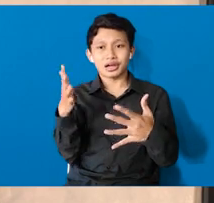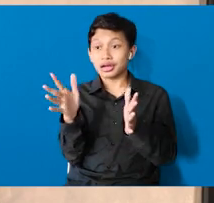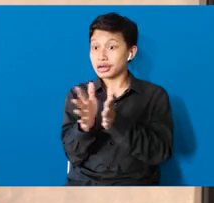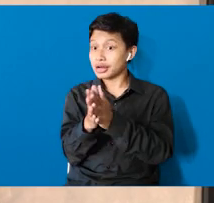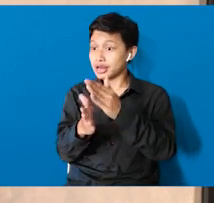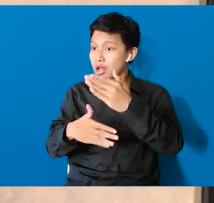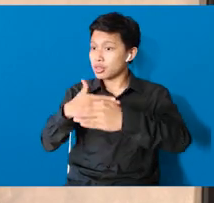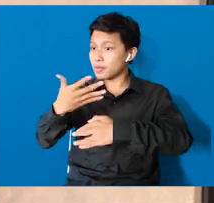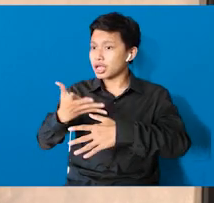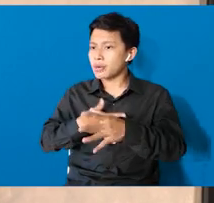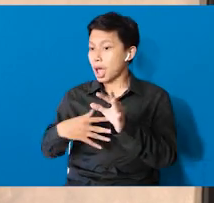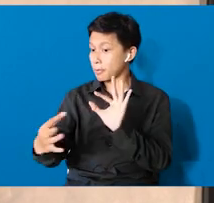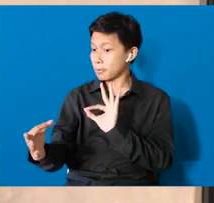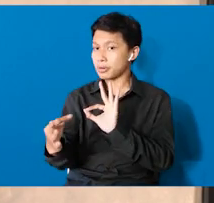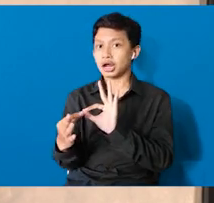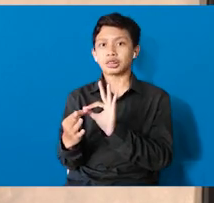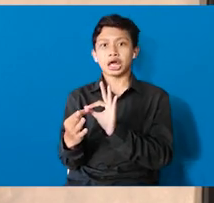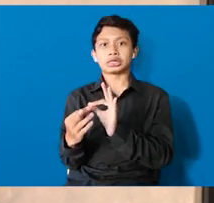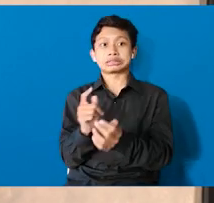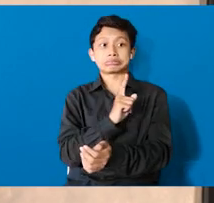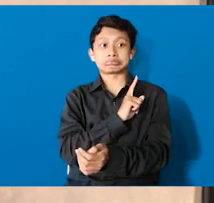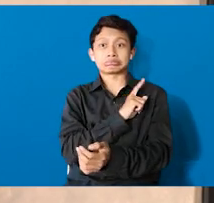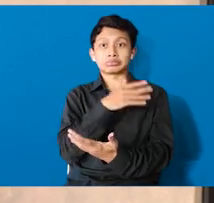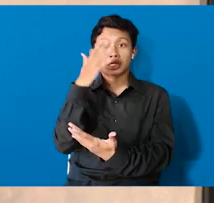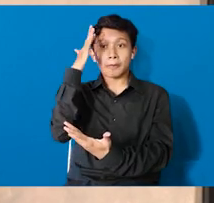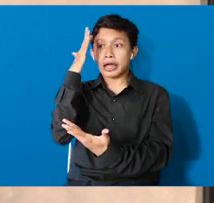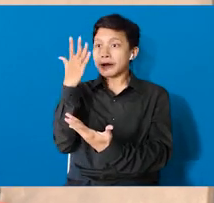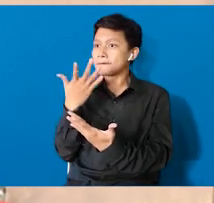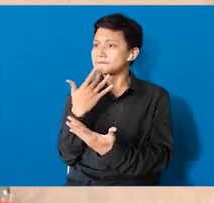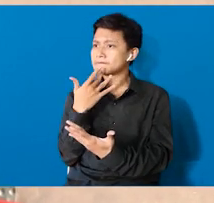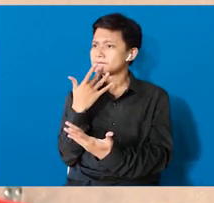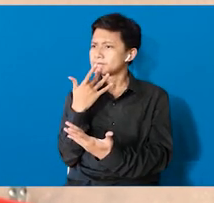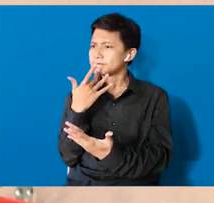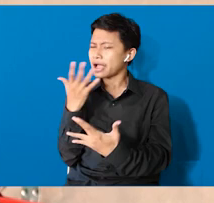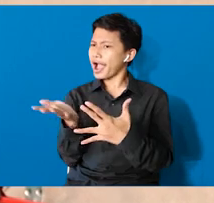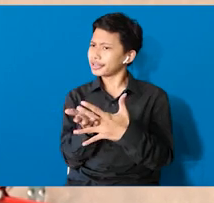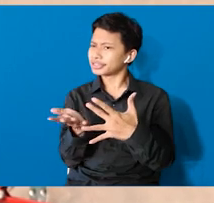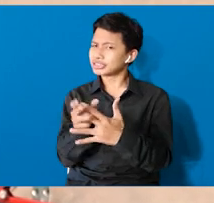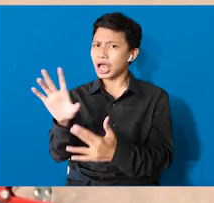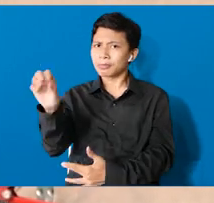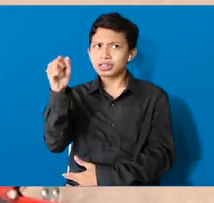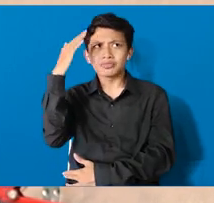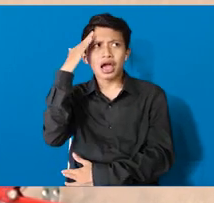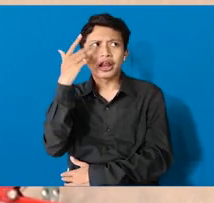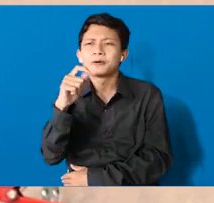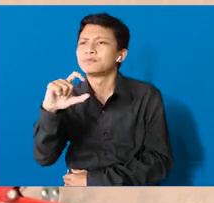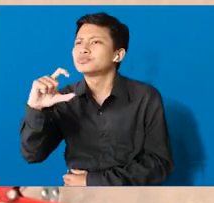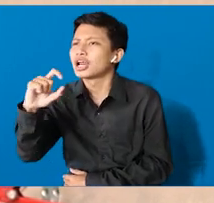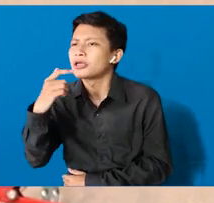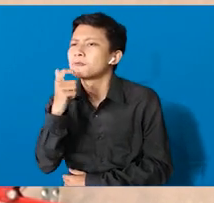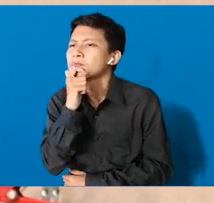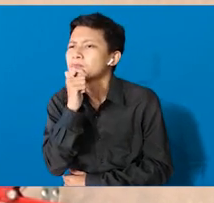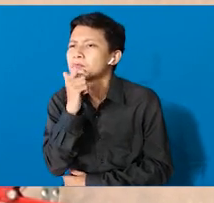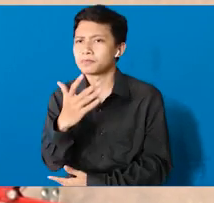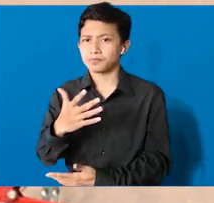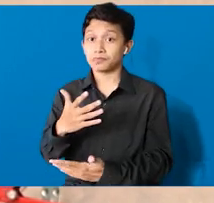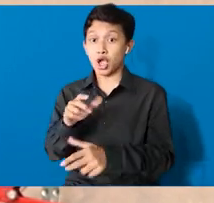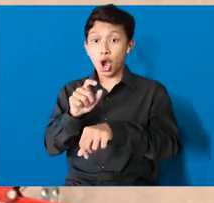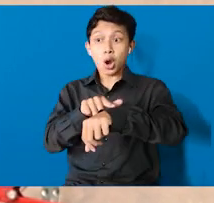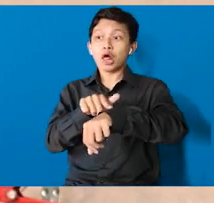bagaimana kami yang mendekatkan diri supaya teman-teman bisa mengakses layanan. Pada saat